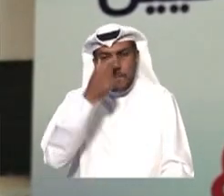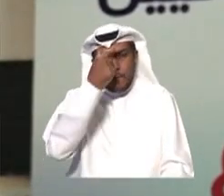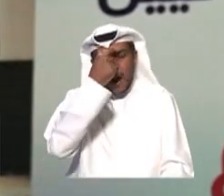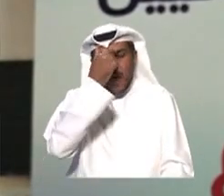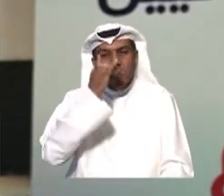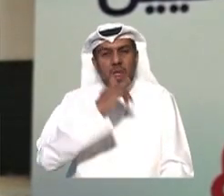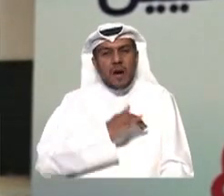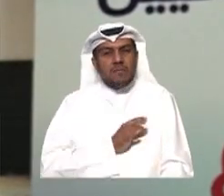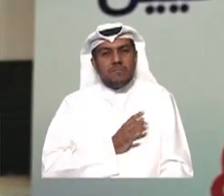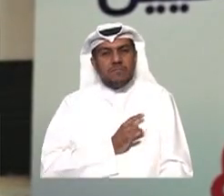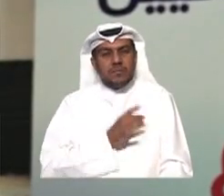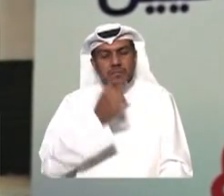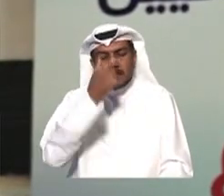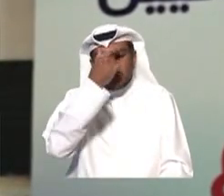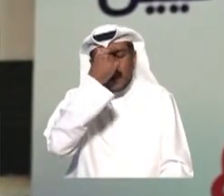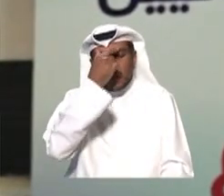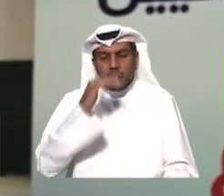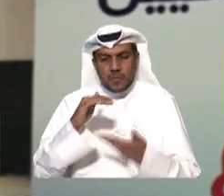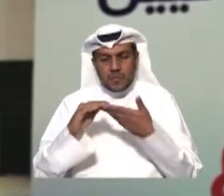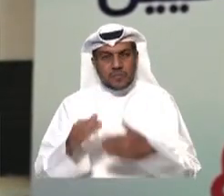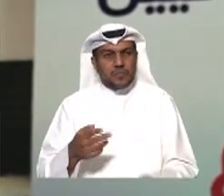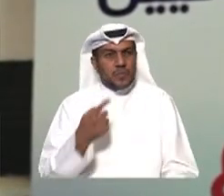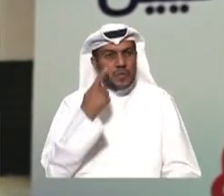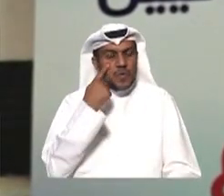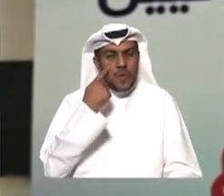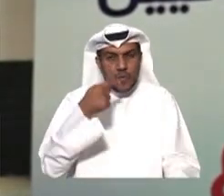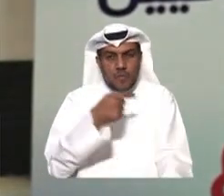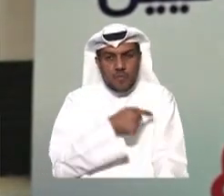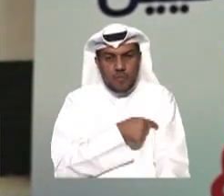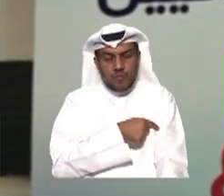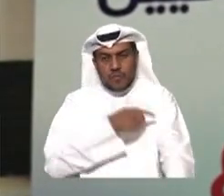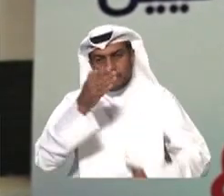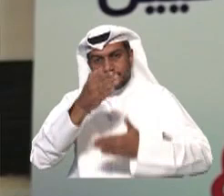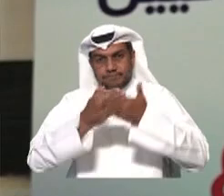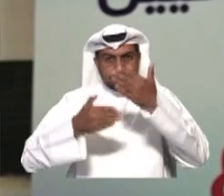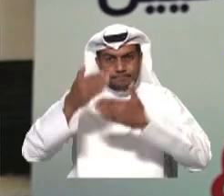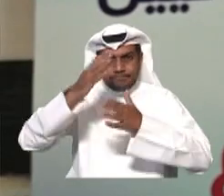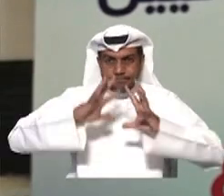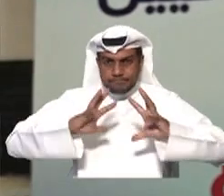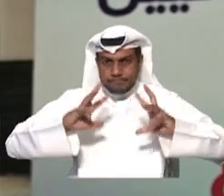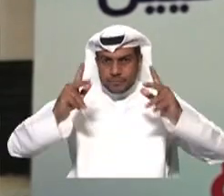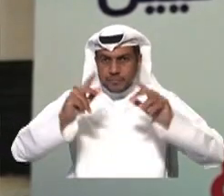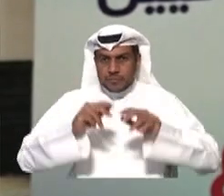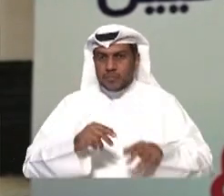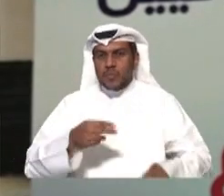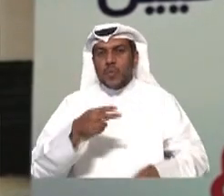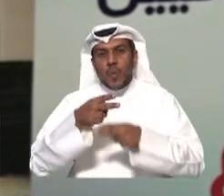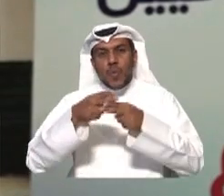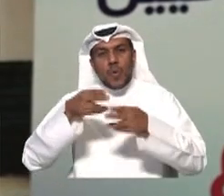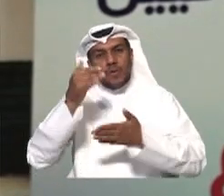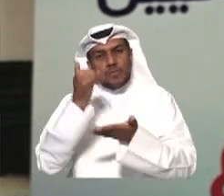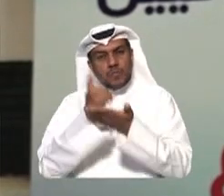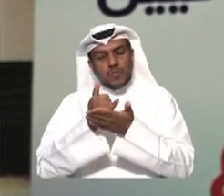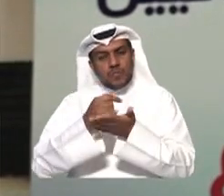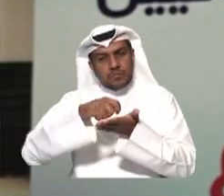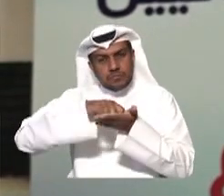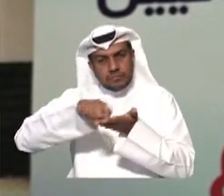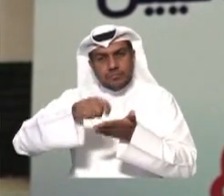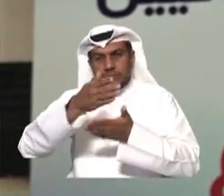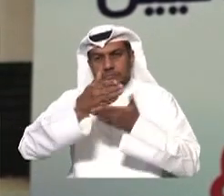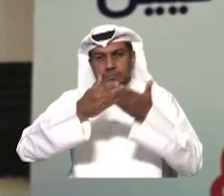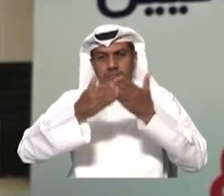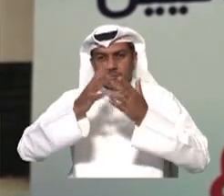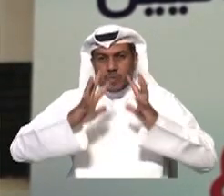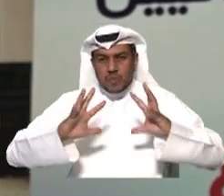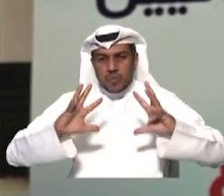طبعا هبة من دولة الكويت، وقمنا فيه احنا عدة عمليات وخاصة فيما يتعلق بمواضيع القلب، وخاصة بالنسبة للأطفال عندنا